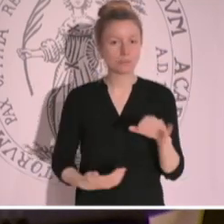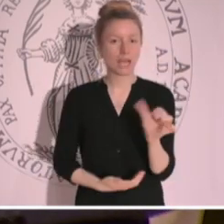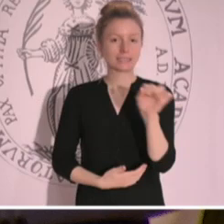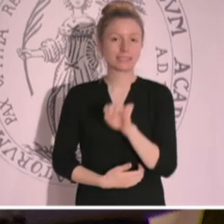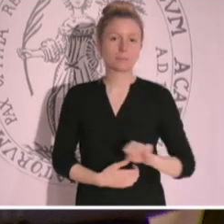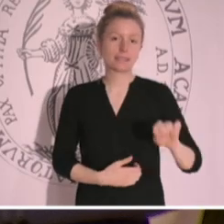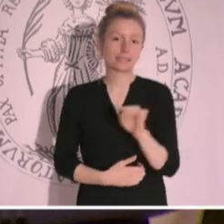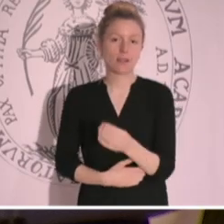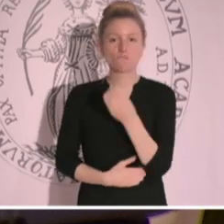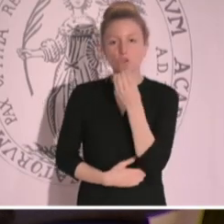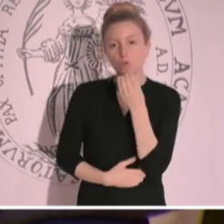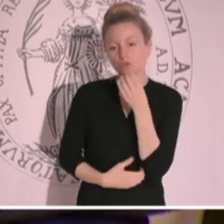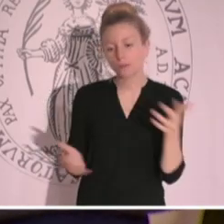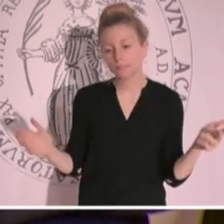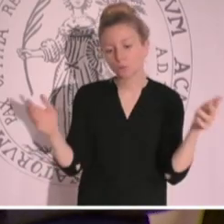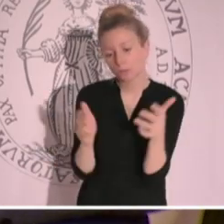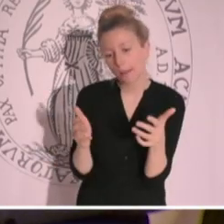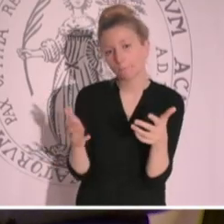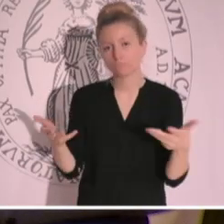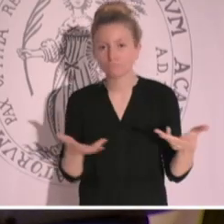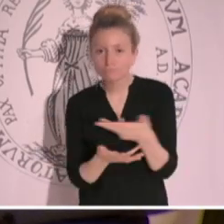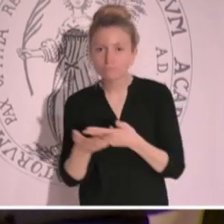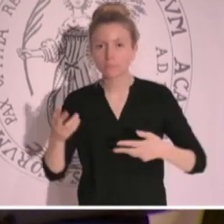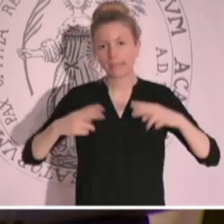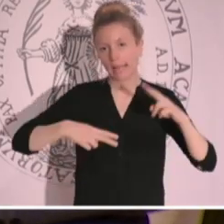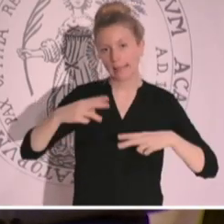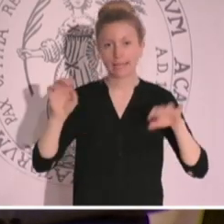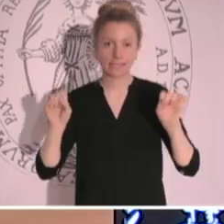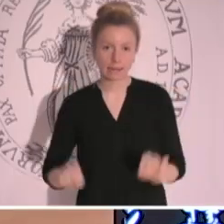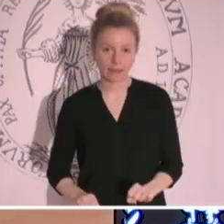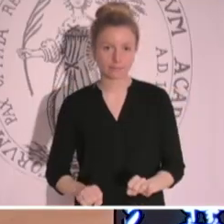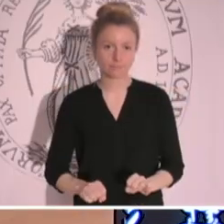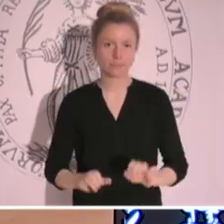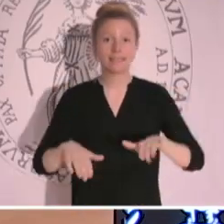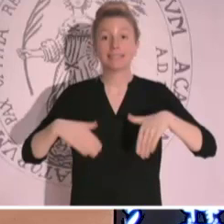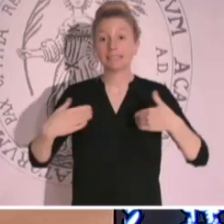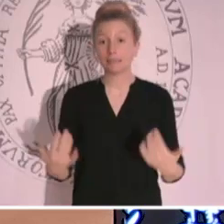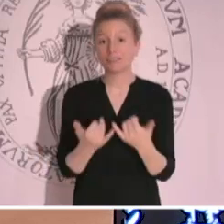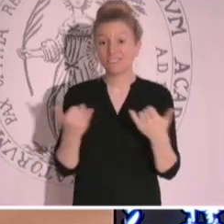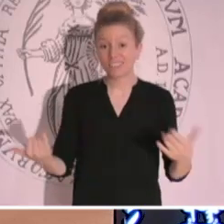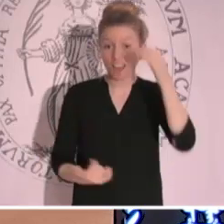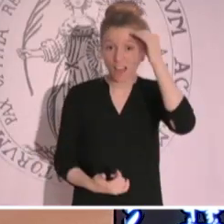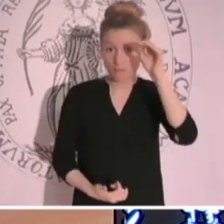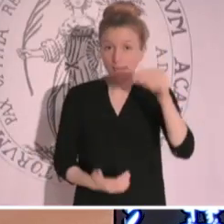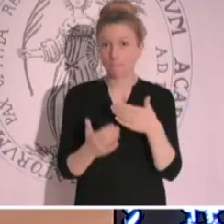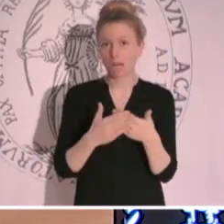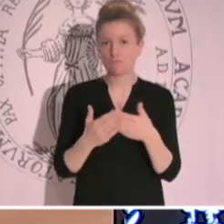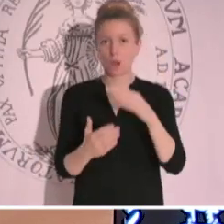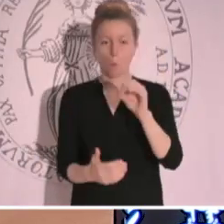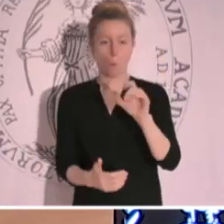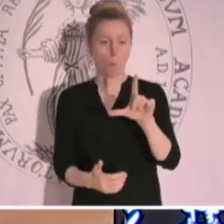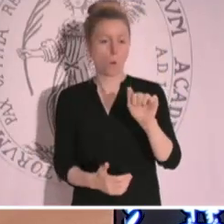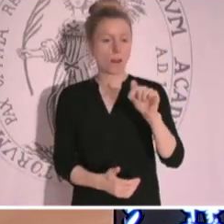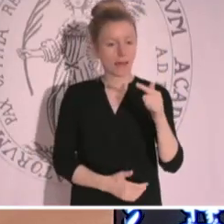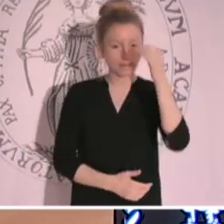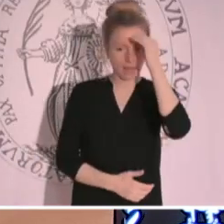ja, Hilfsprogramme, schauen Sie auf der Homepage nach, es gibt sehr viele Hilfsvideos zu OLAD-System, zu UNIVIS, alles, was